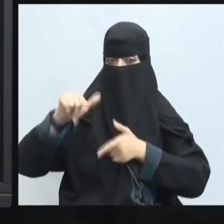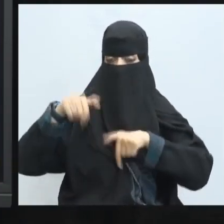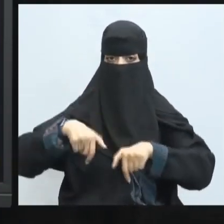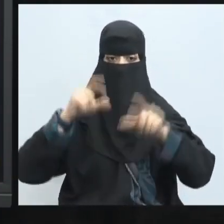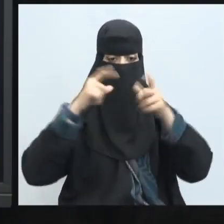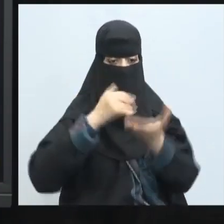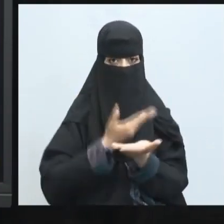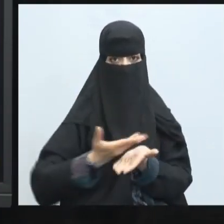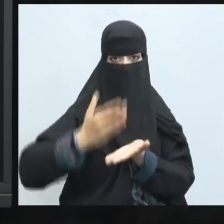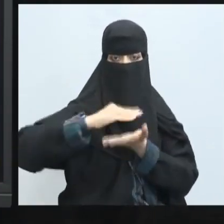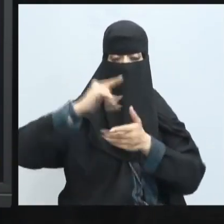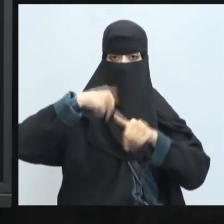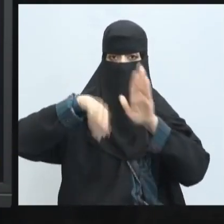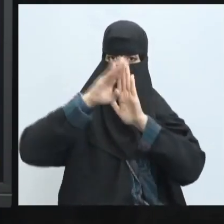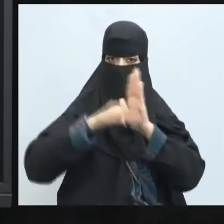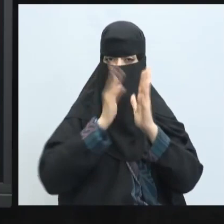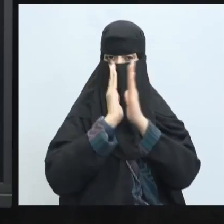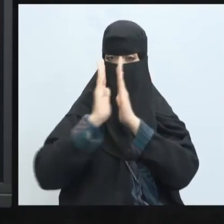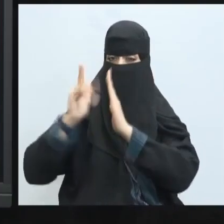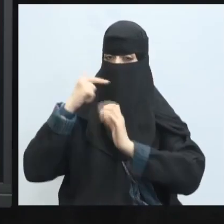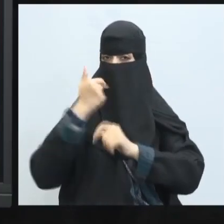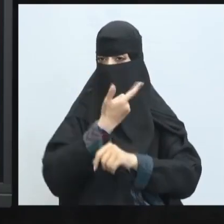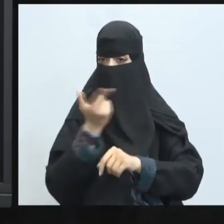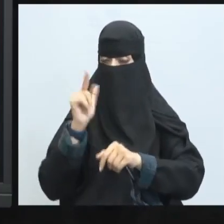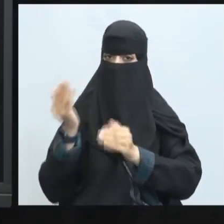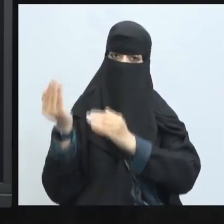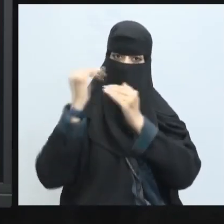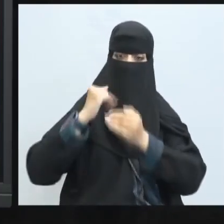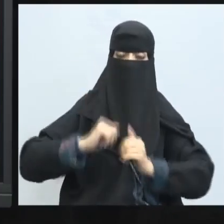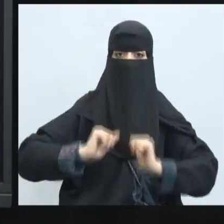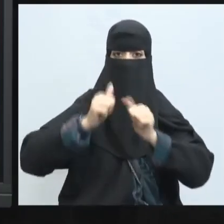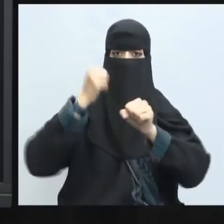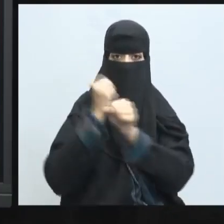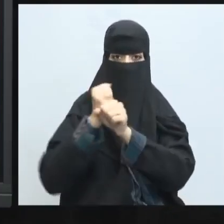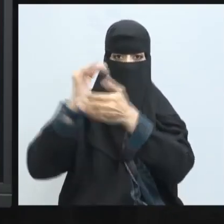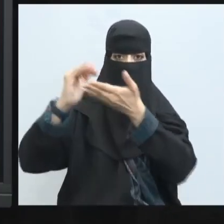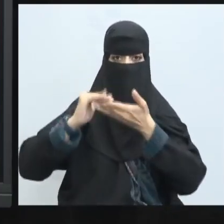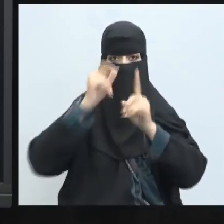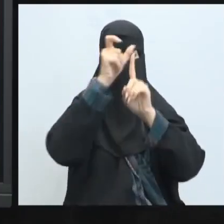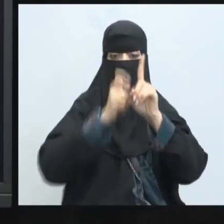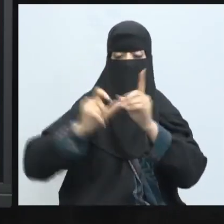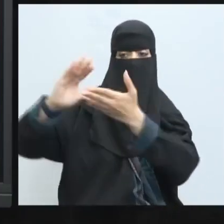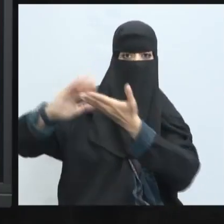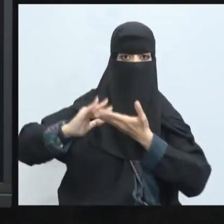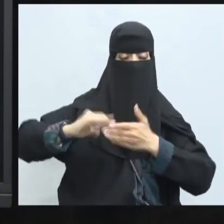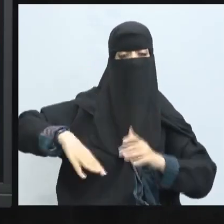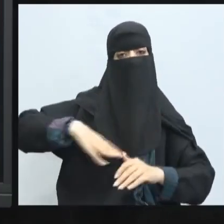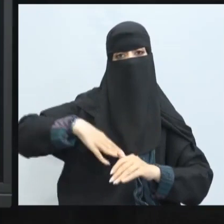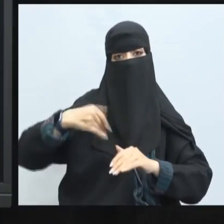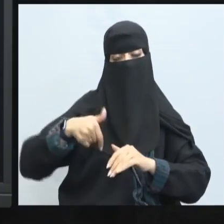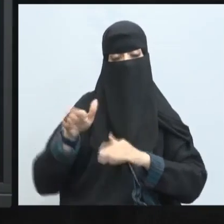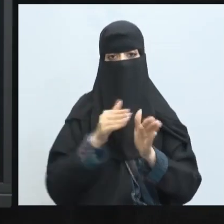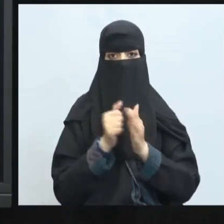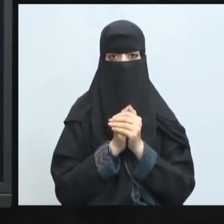تصوير الاوراق ترتيب الملفات كل ذلك تقوم به السكرت اذا هي وحده اداريه هدفها